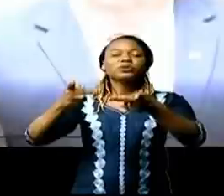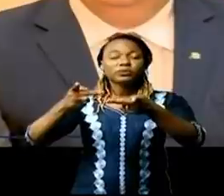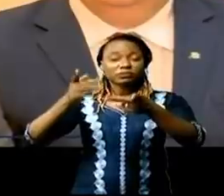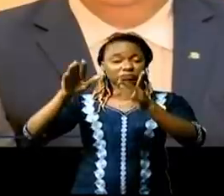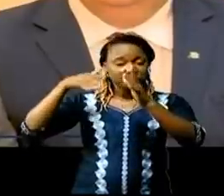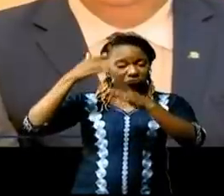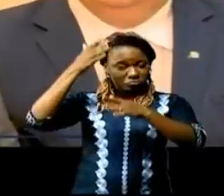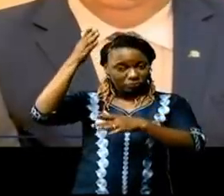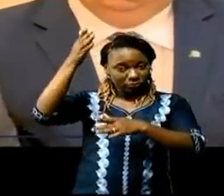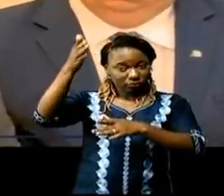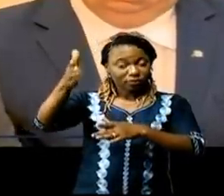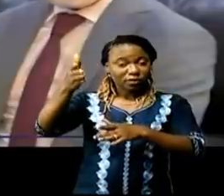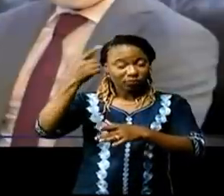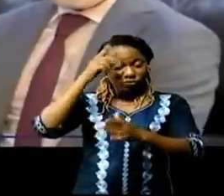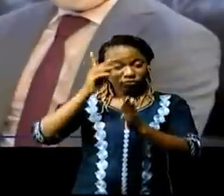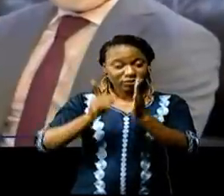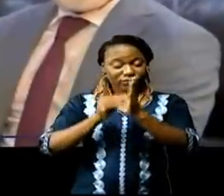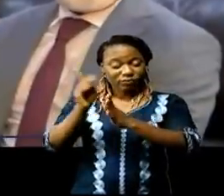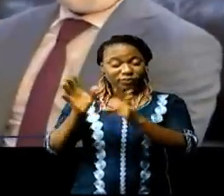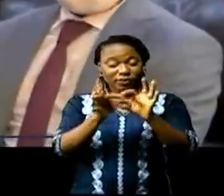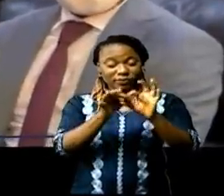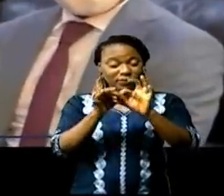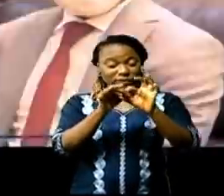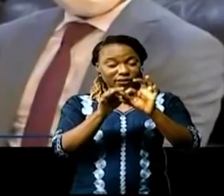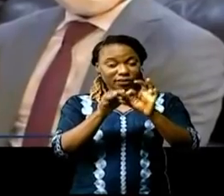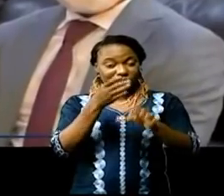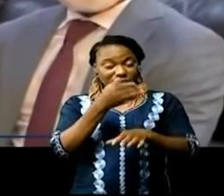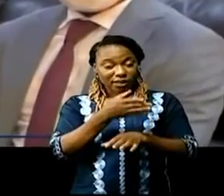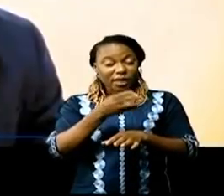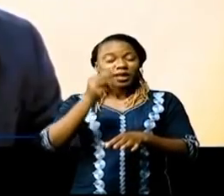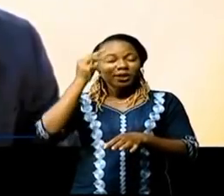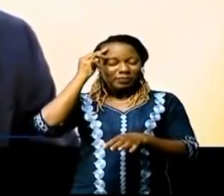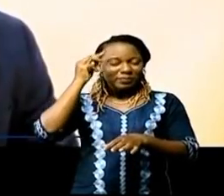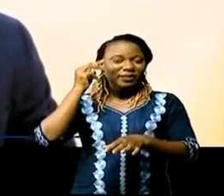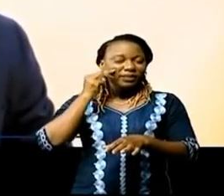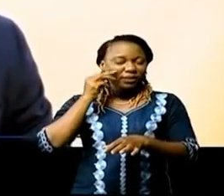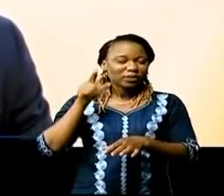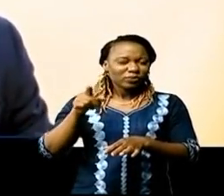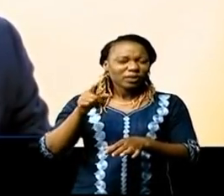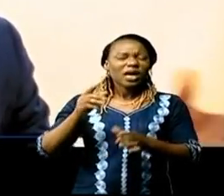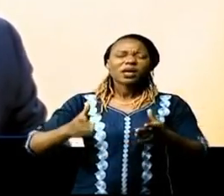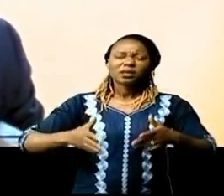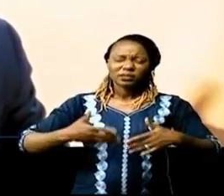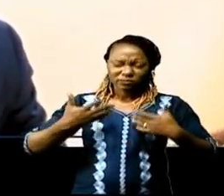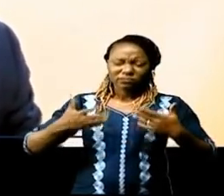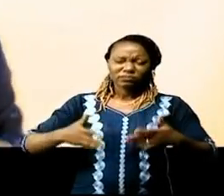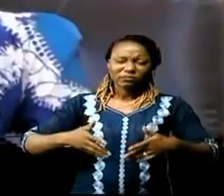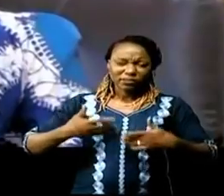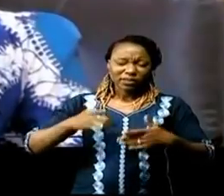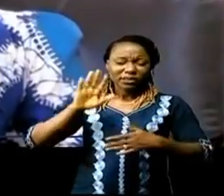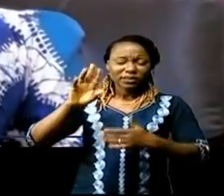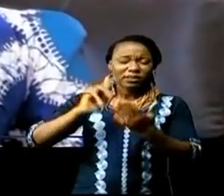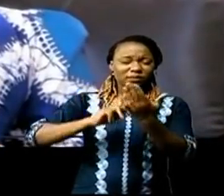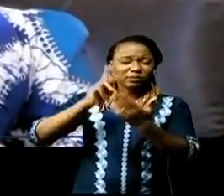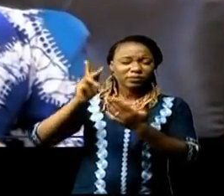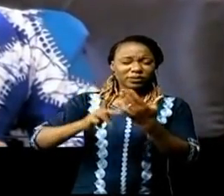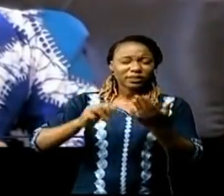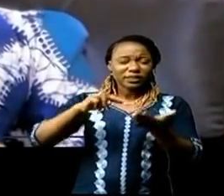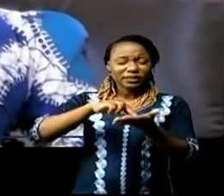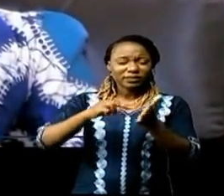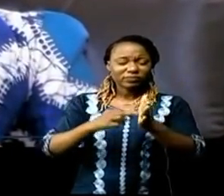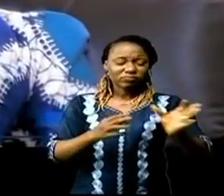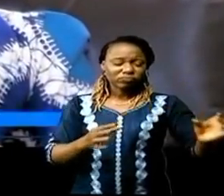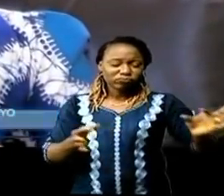venir pour développer ces partenariats. Le ministre Eberhard se réjouit de ces projets qui rejoignent celui du portail du